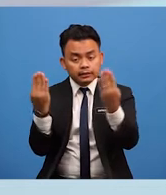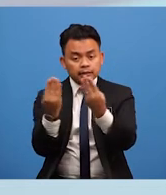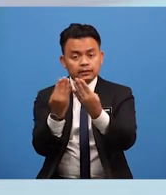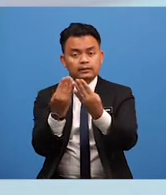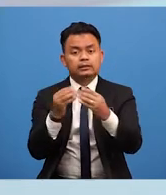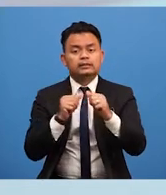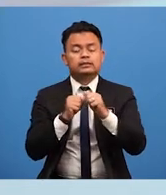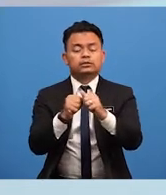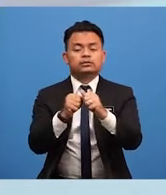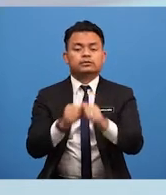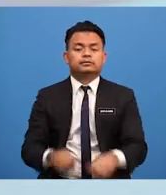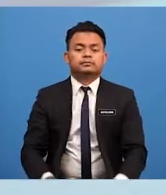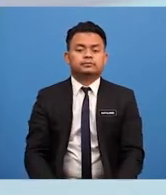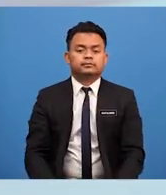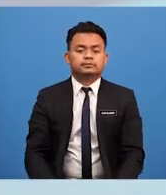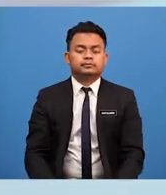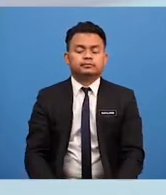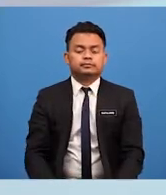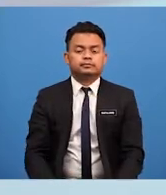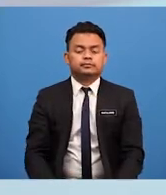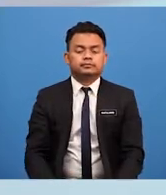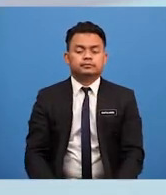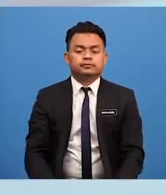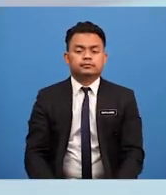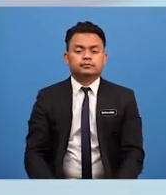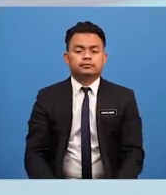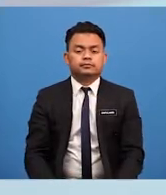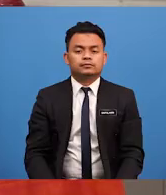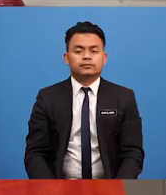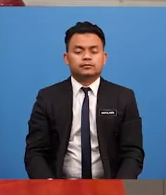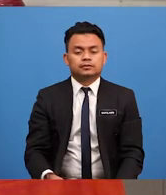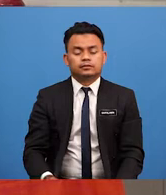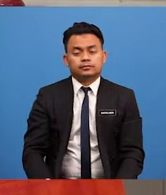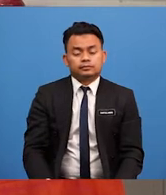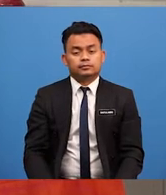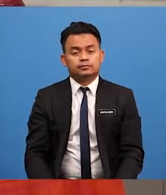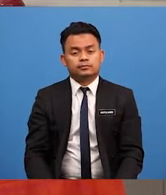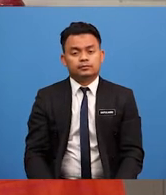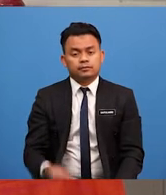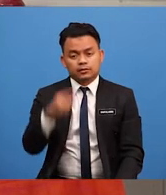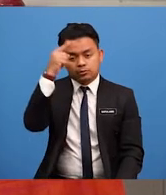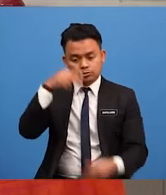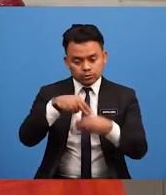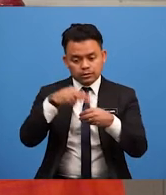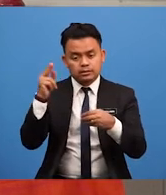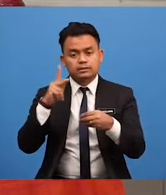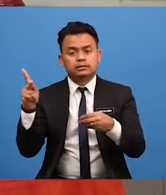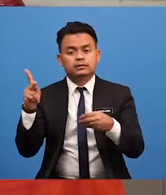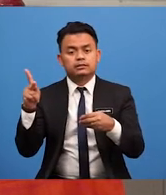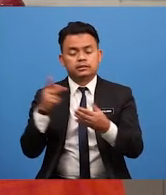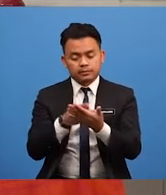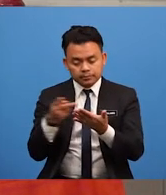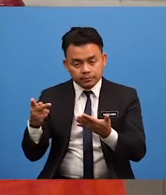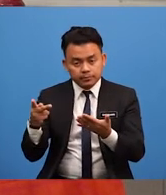berlaku, terutamanya ketika proses penyediaan warna. Untuk menghasilkan paste warna